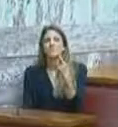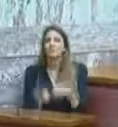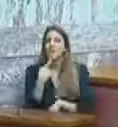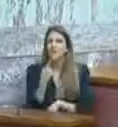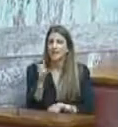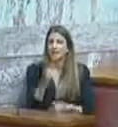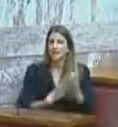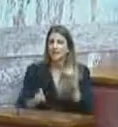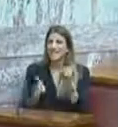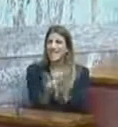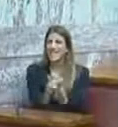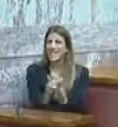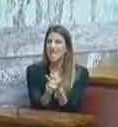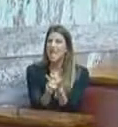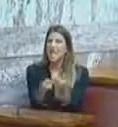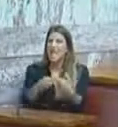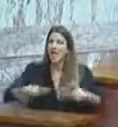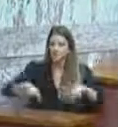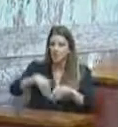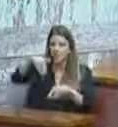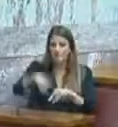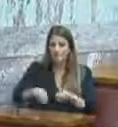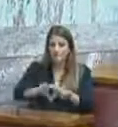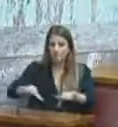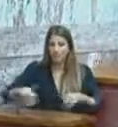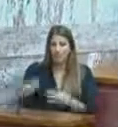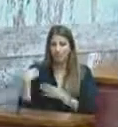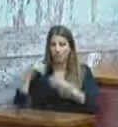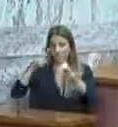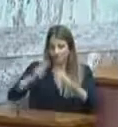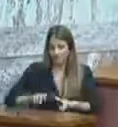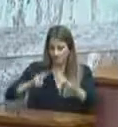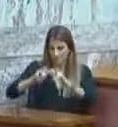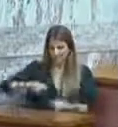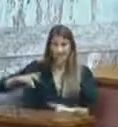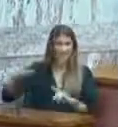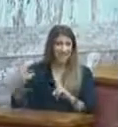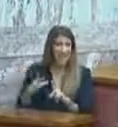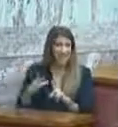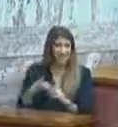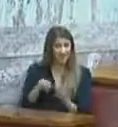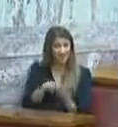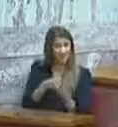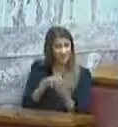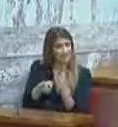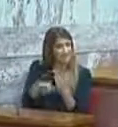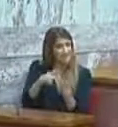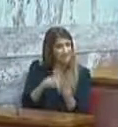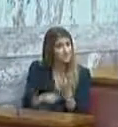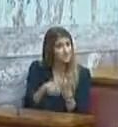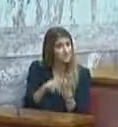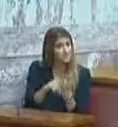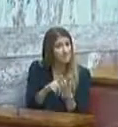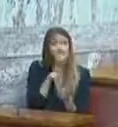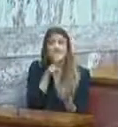συστήσει ειδική κοινοβουλευτική επιτροπή για τη διενέργεια προκαταρτικής εξέτασης και τρίτη, η ίδια να